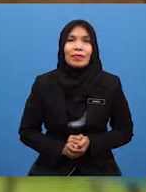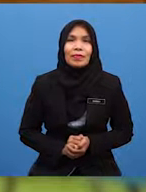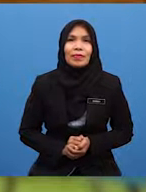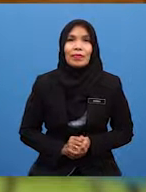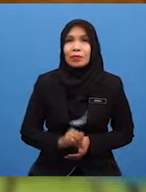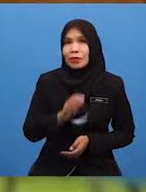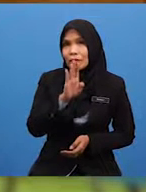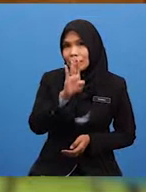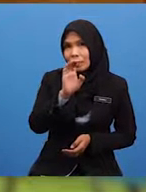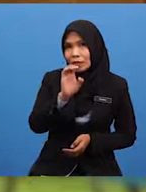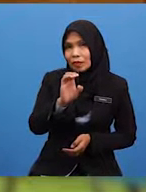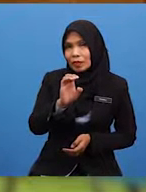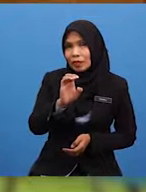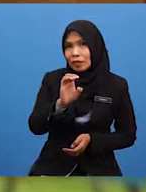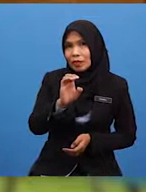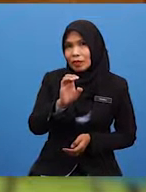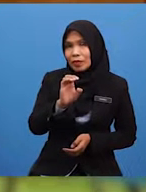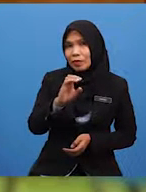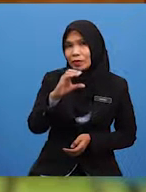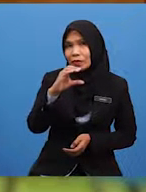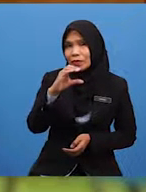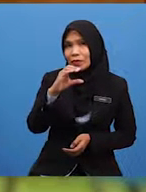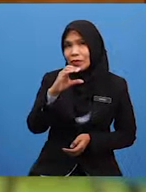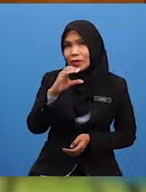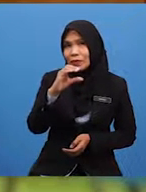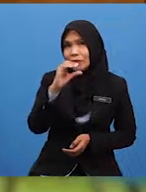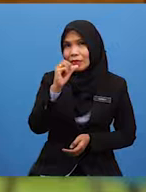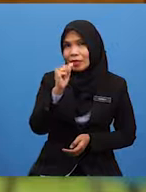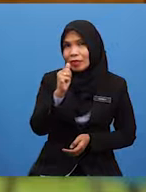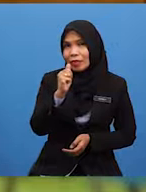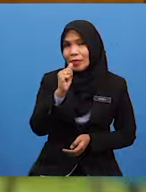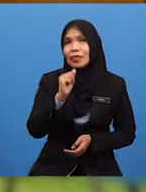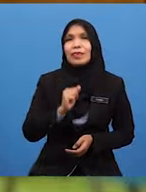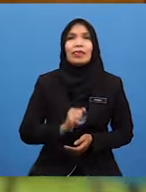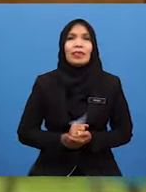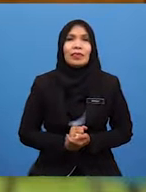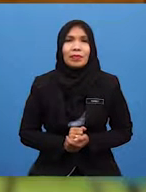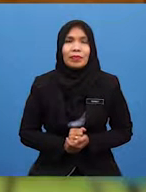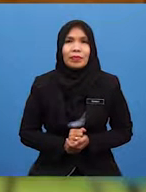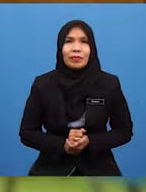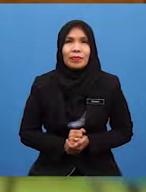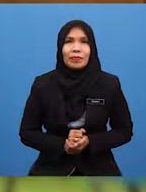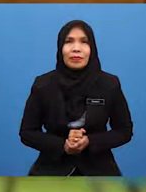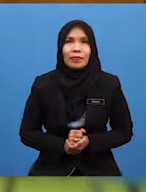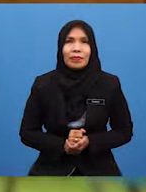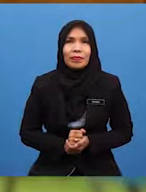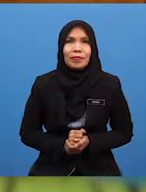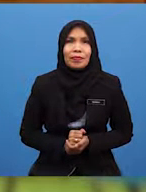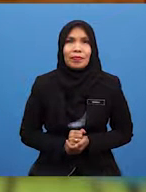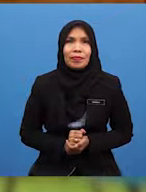Beca. B, I, C, E.